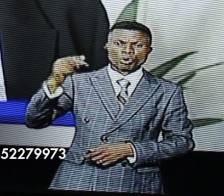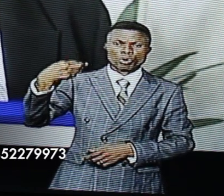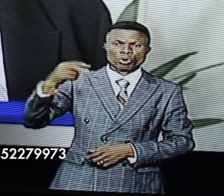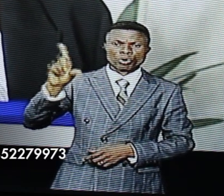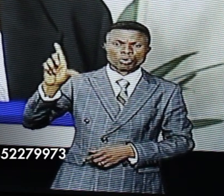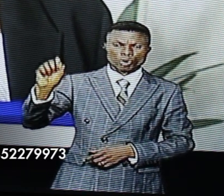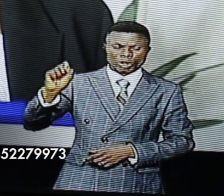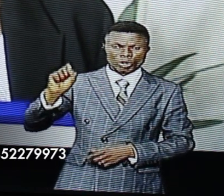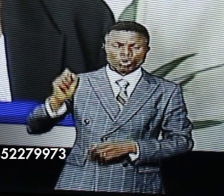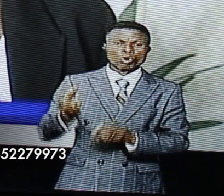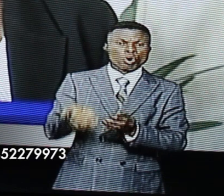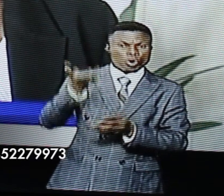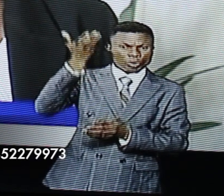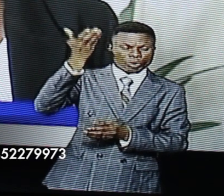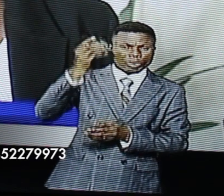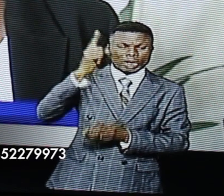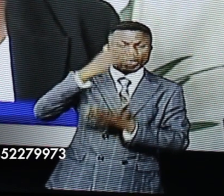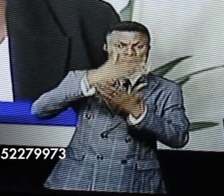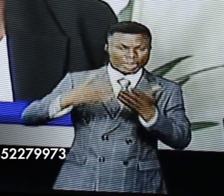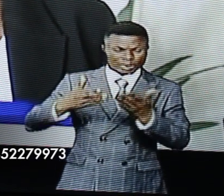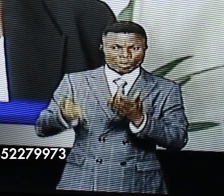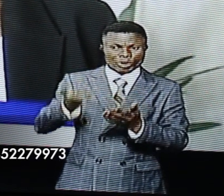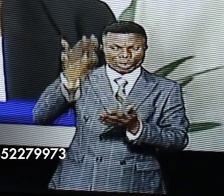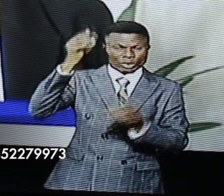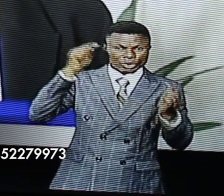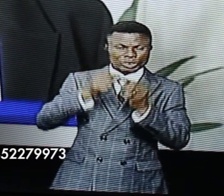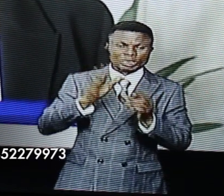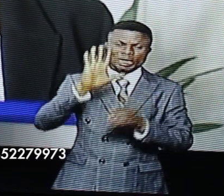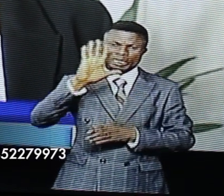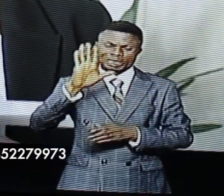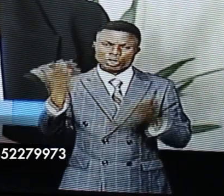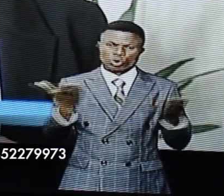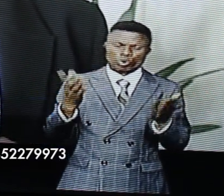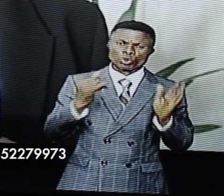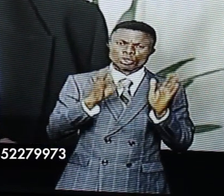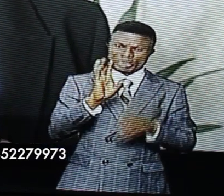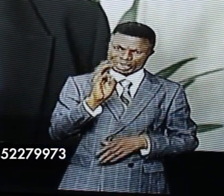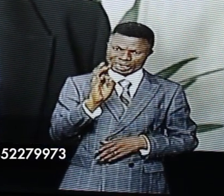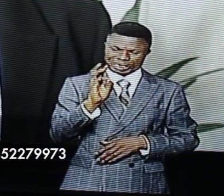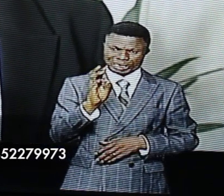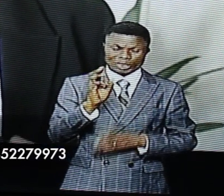de 1,5, la capacité actuelle, à 5-6. Donc